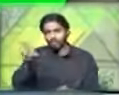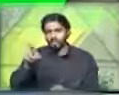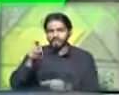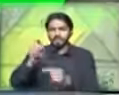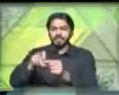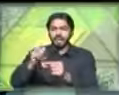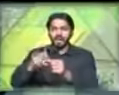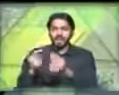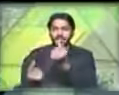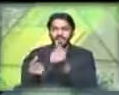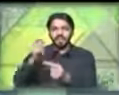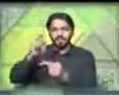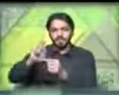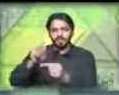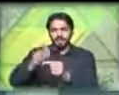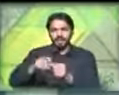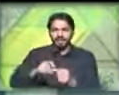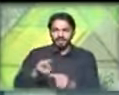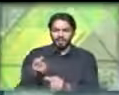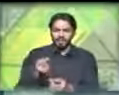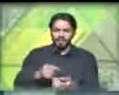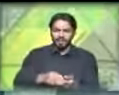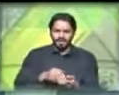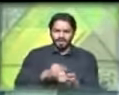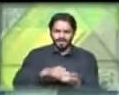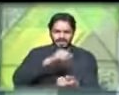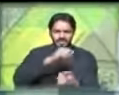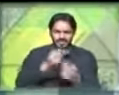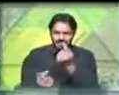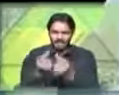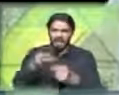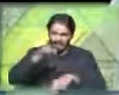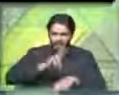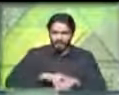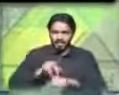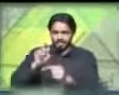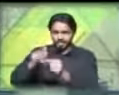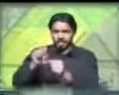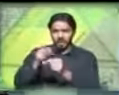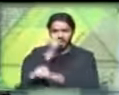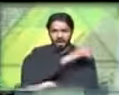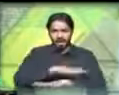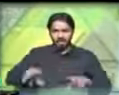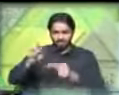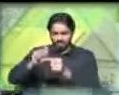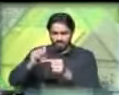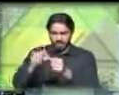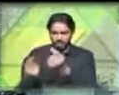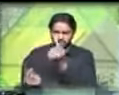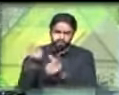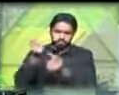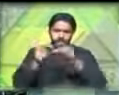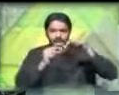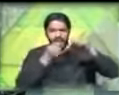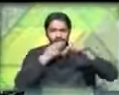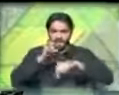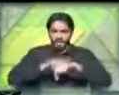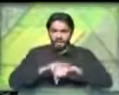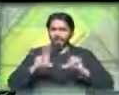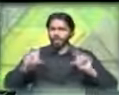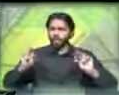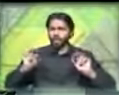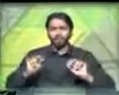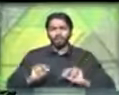البستان حكم أن يأخذ صاحب البستان الغنم، تمام، لينتفع بألبانها وأوبارها، سليم،